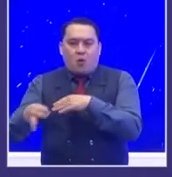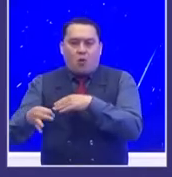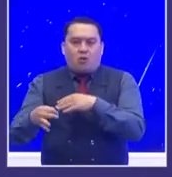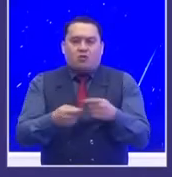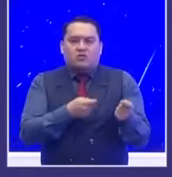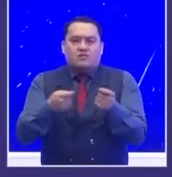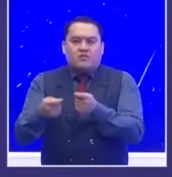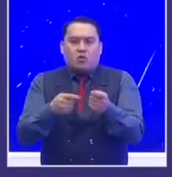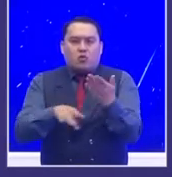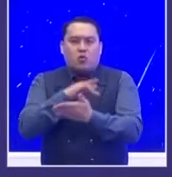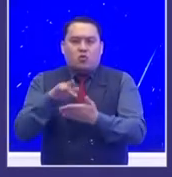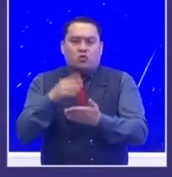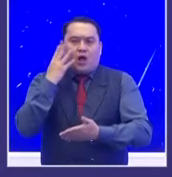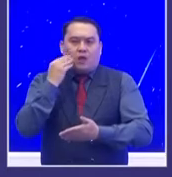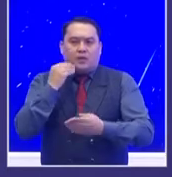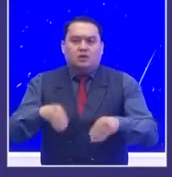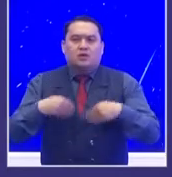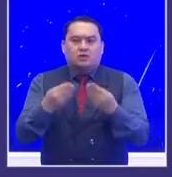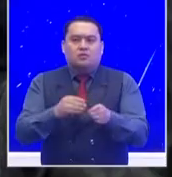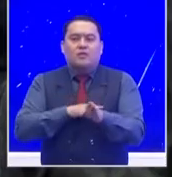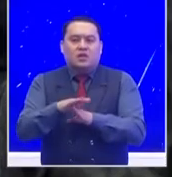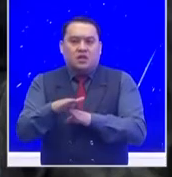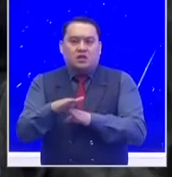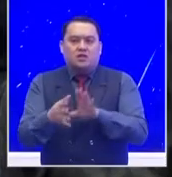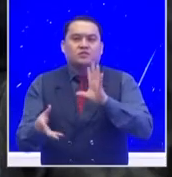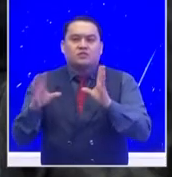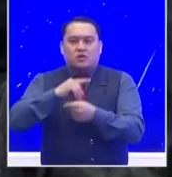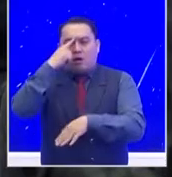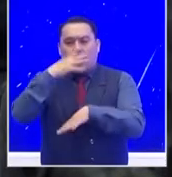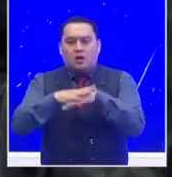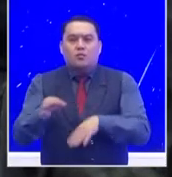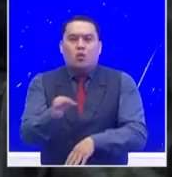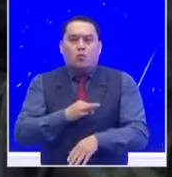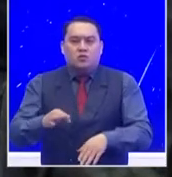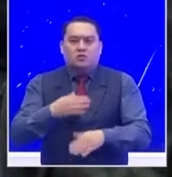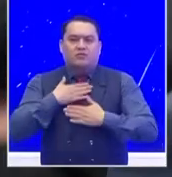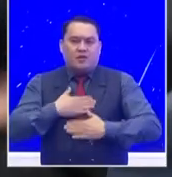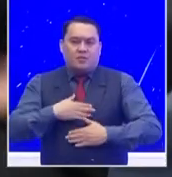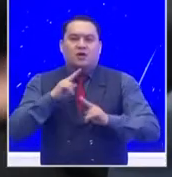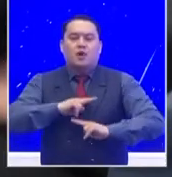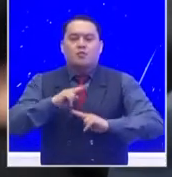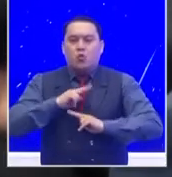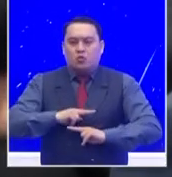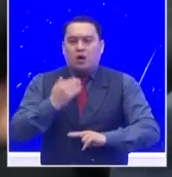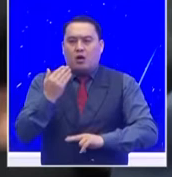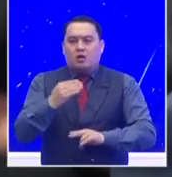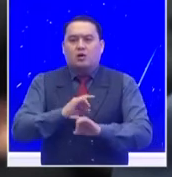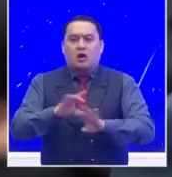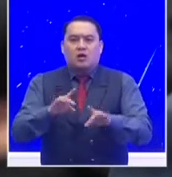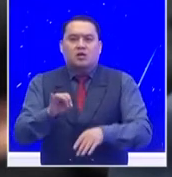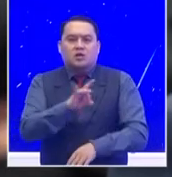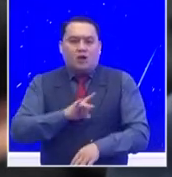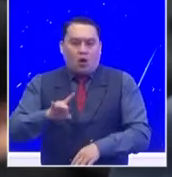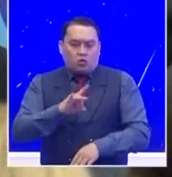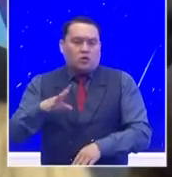отданы городу Алматы. Алмата осуществляет. В целом, аким области остался доволен проделанной в районе работой, отметив, что Илийский